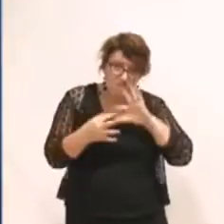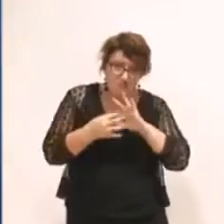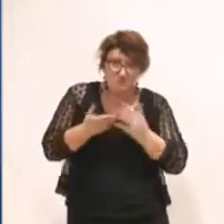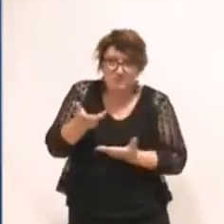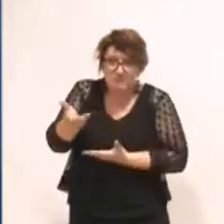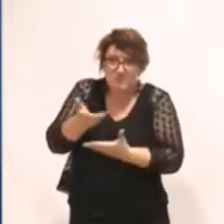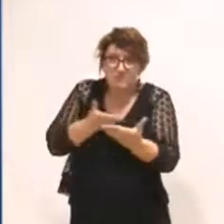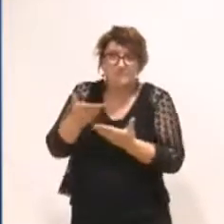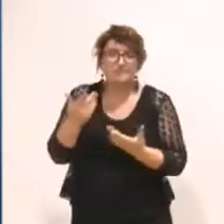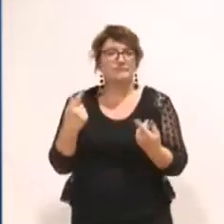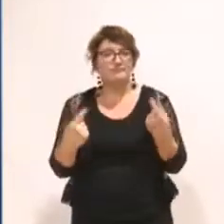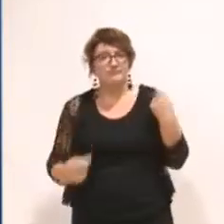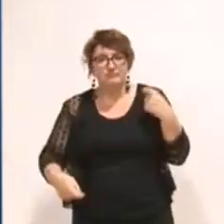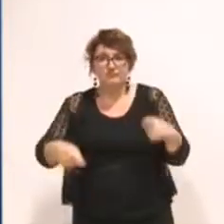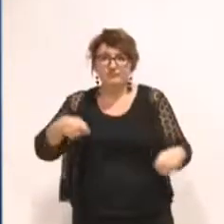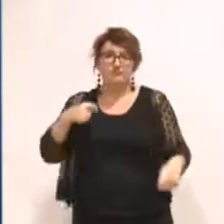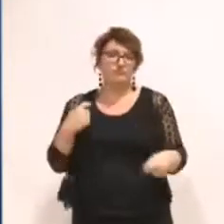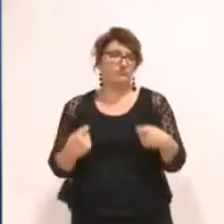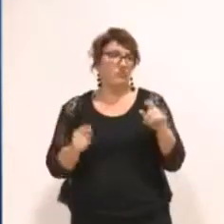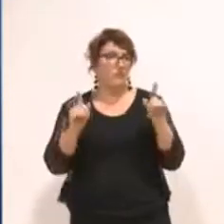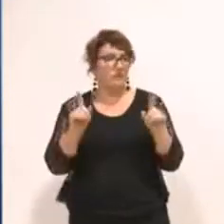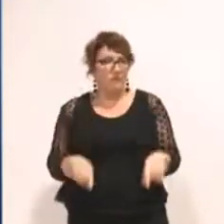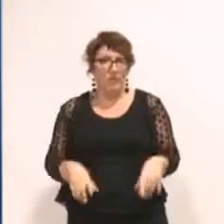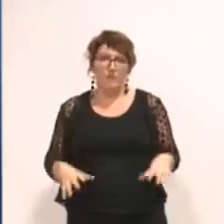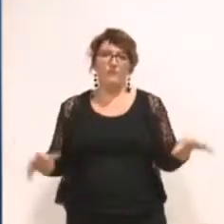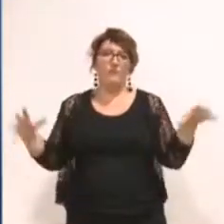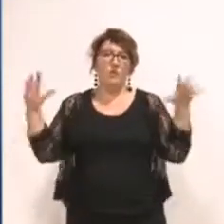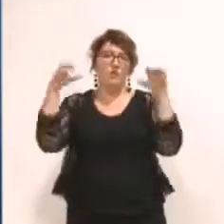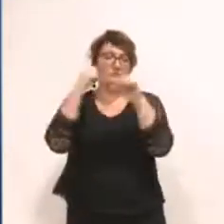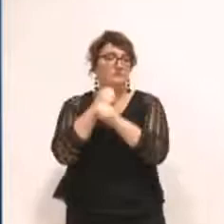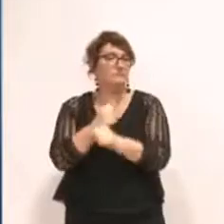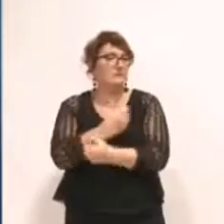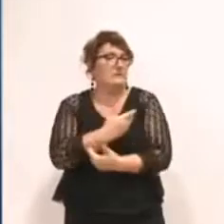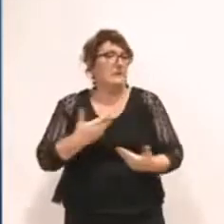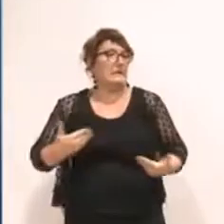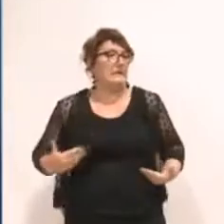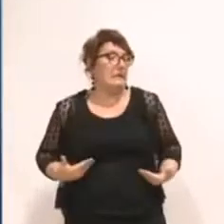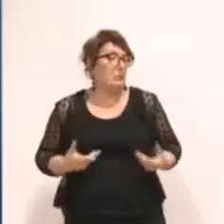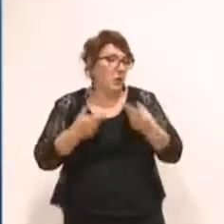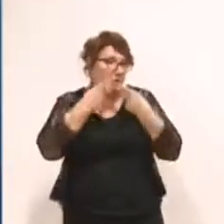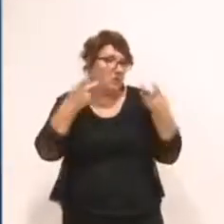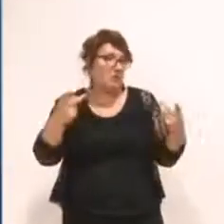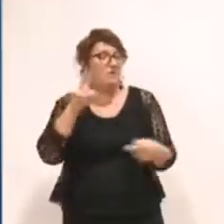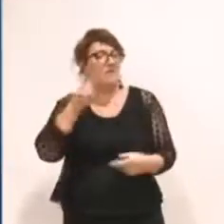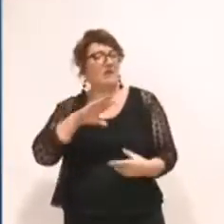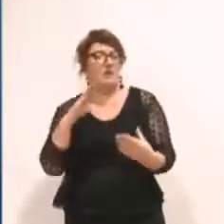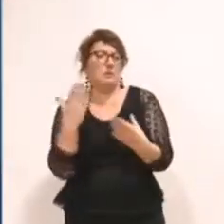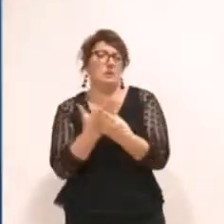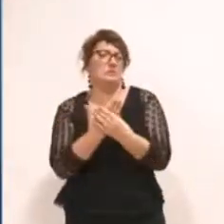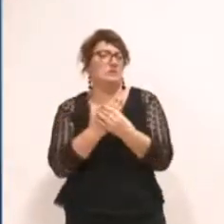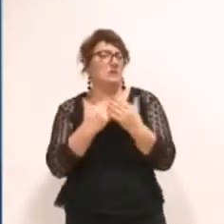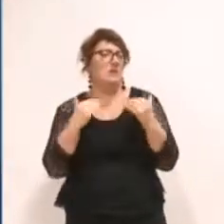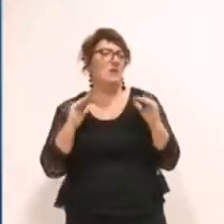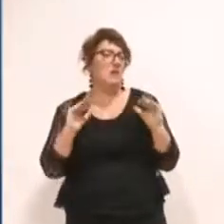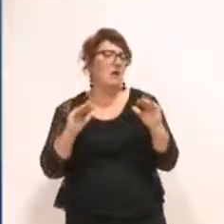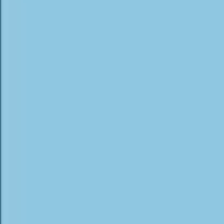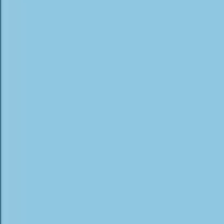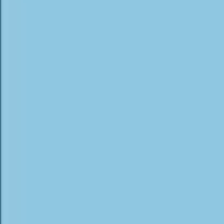cas, dans une certaine conciliance. Voilà, je m'arrêterai là en vous disant que ce dossier, quand même, me laisse un goût assez amer.